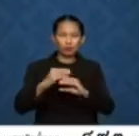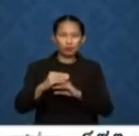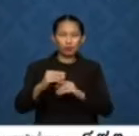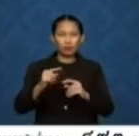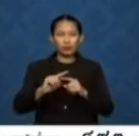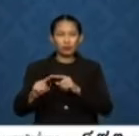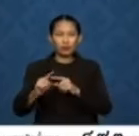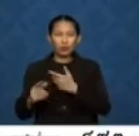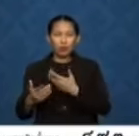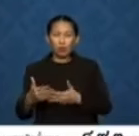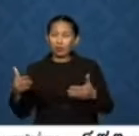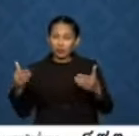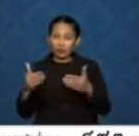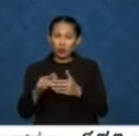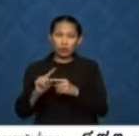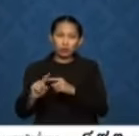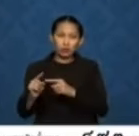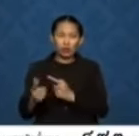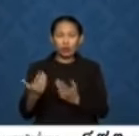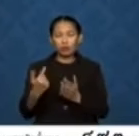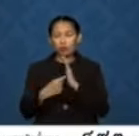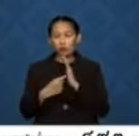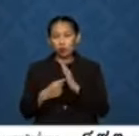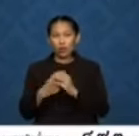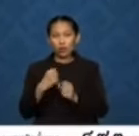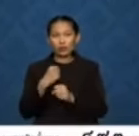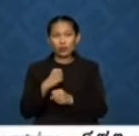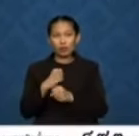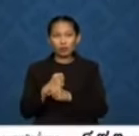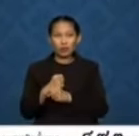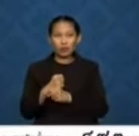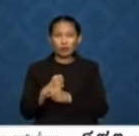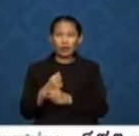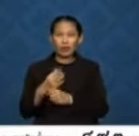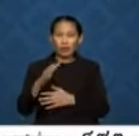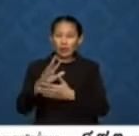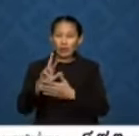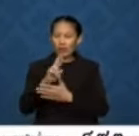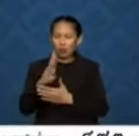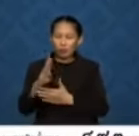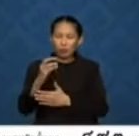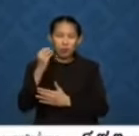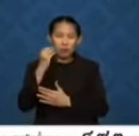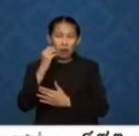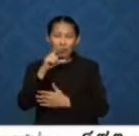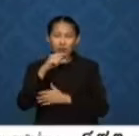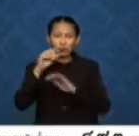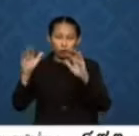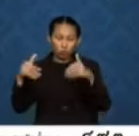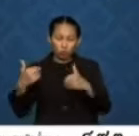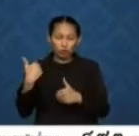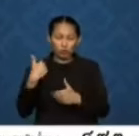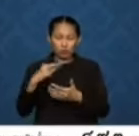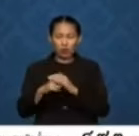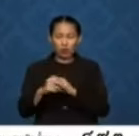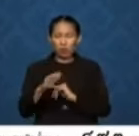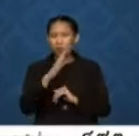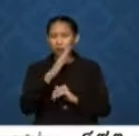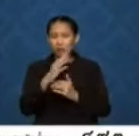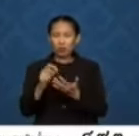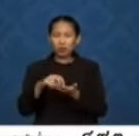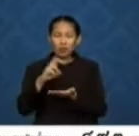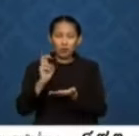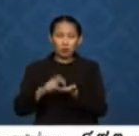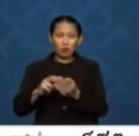าชีพเฉพาะด้านที่จะเกิดขึ้นคือผู้ประกอบการธุรกิจวางระบบบ้านนกแอ่นค่ะ ดังนั้นค่ะการรับรองธุรกิจบ้านนกแอ่นจะไม่ใช่เ